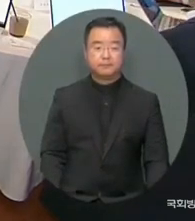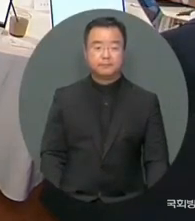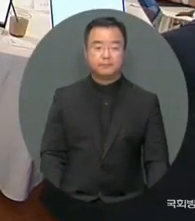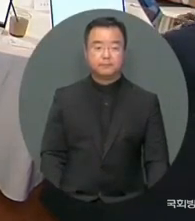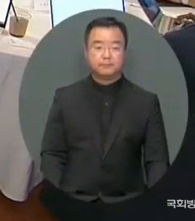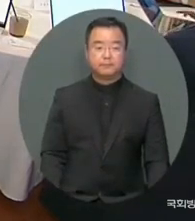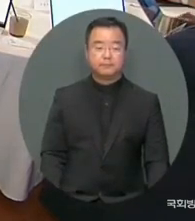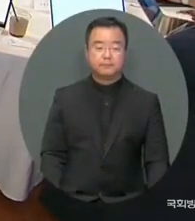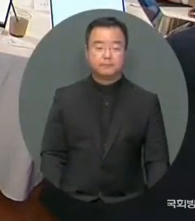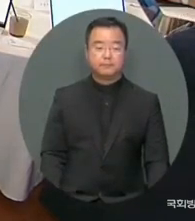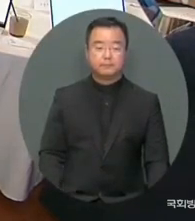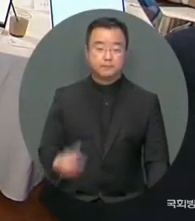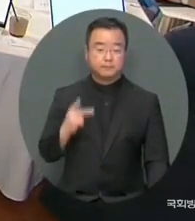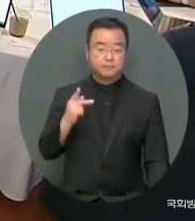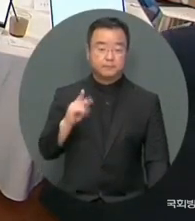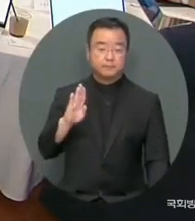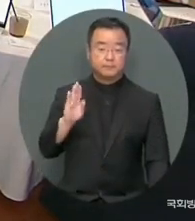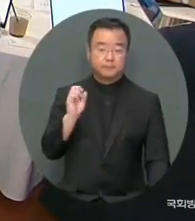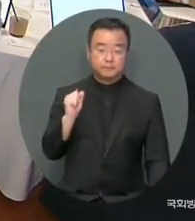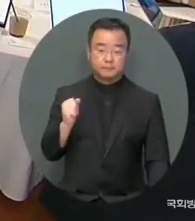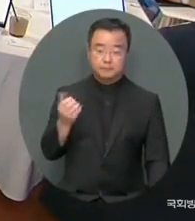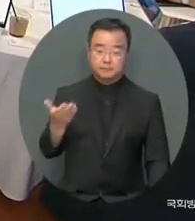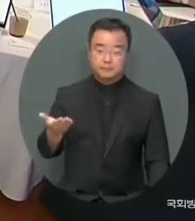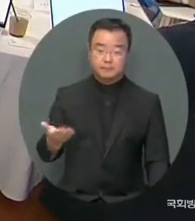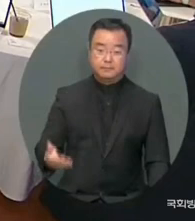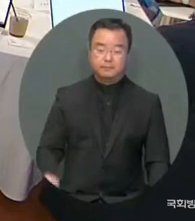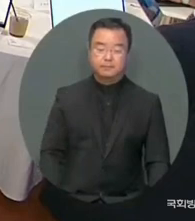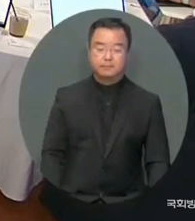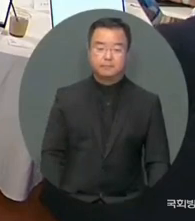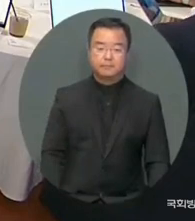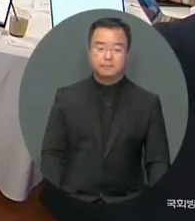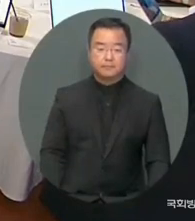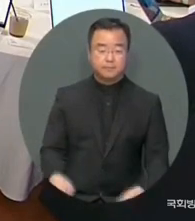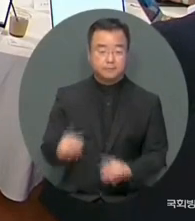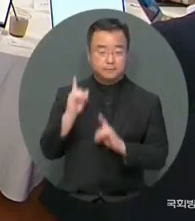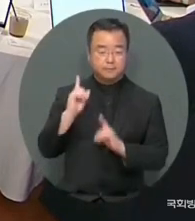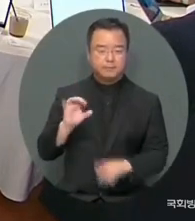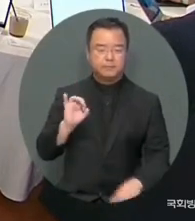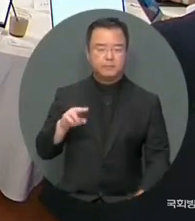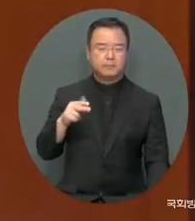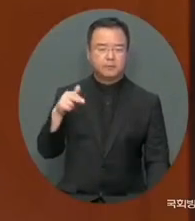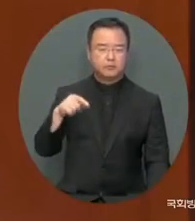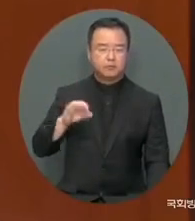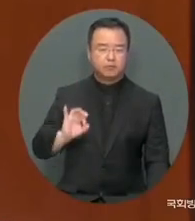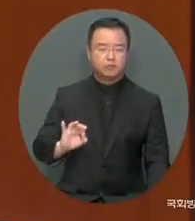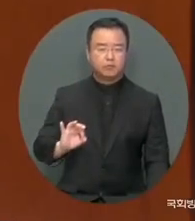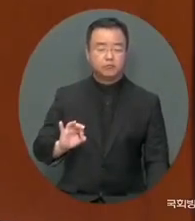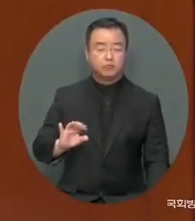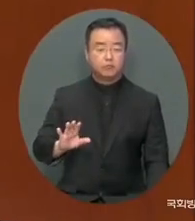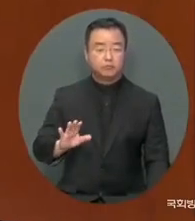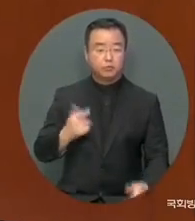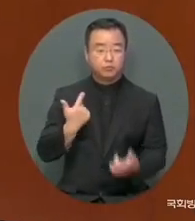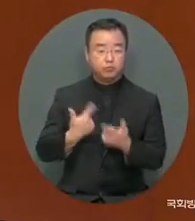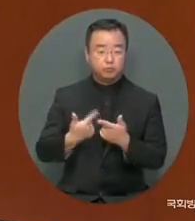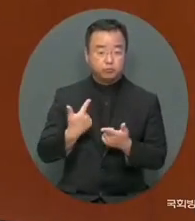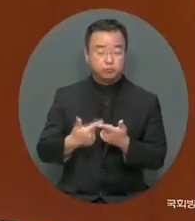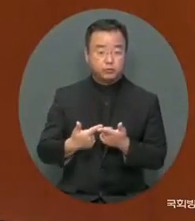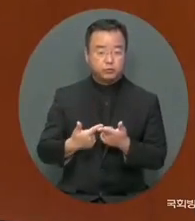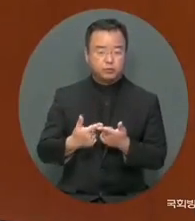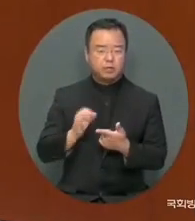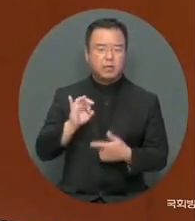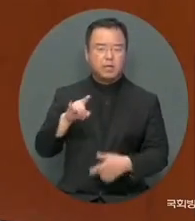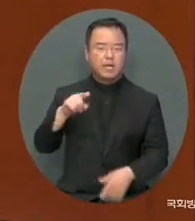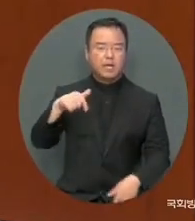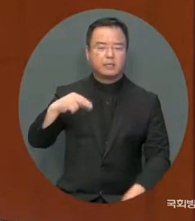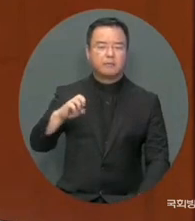KBS 기자님인가요? 네, KBS 이현준입니다. 그 부산 엑스포 유치를 위해서